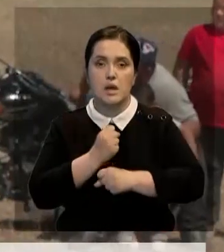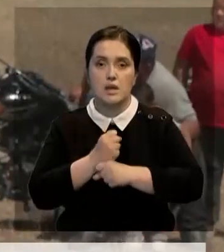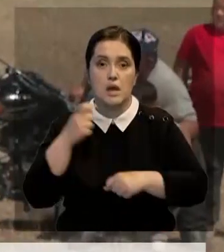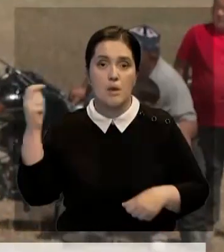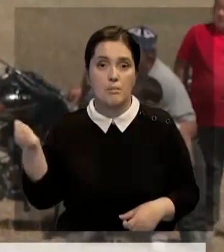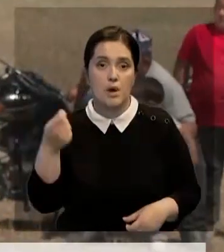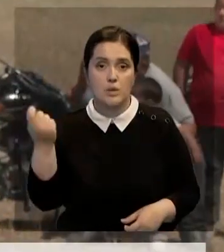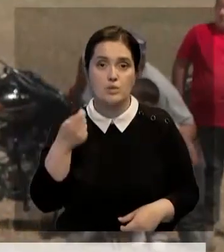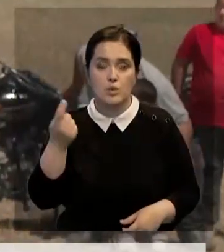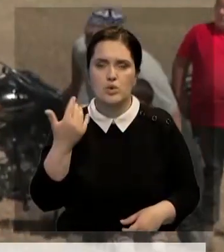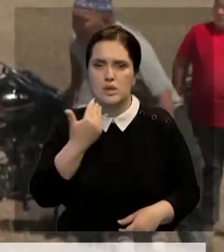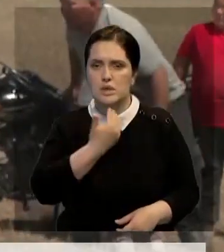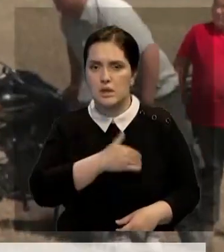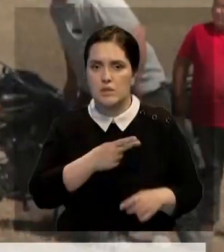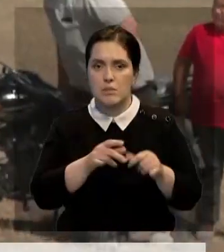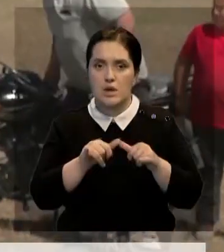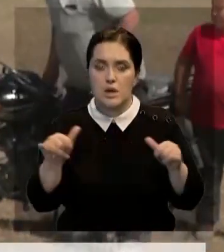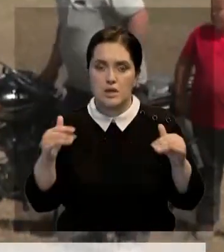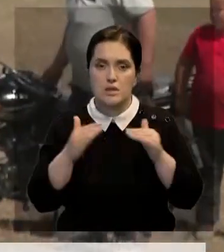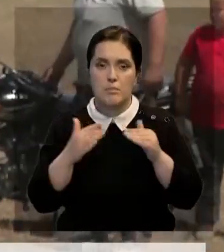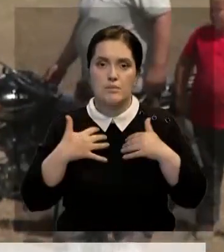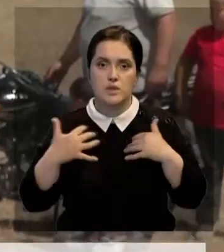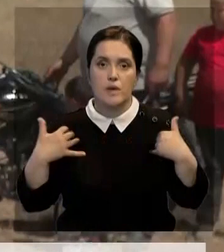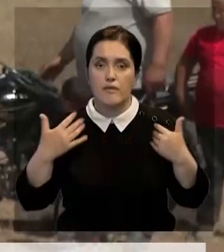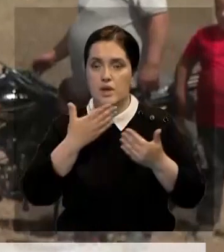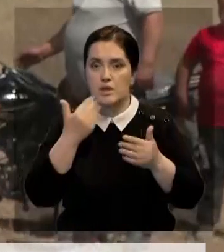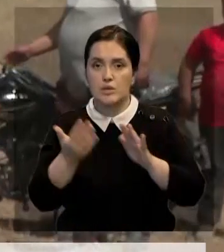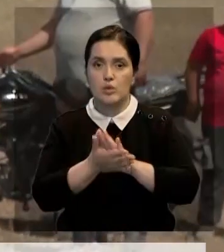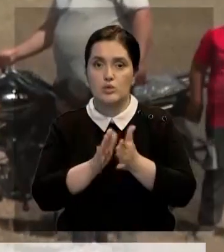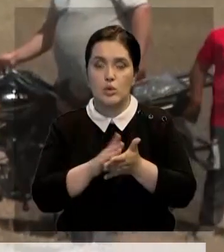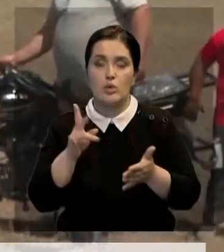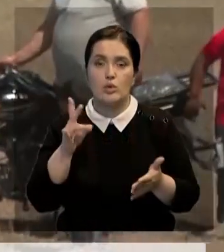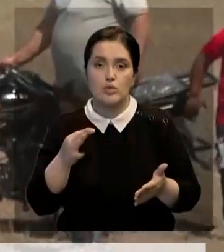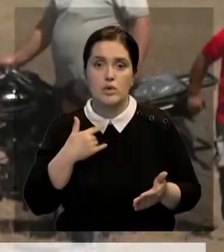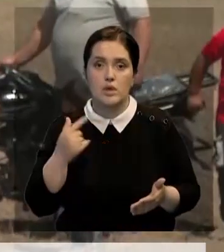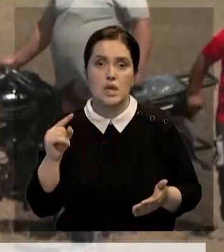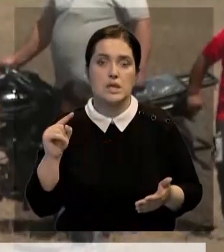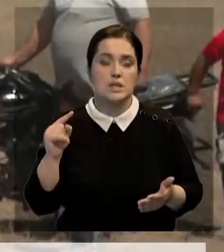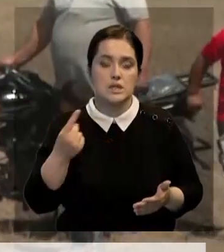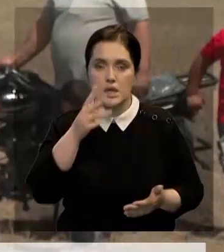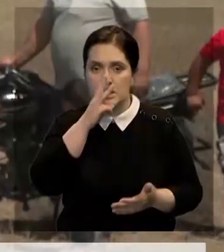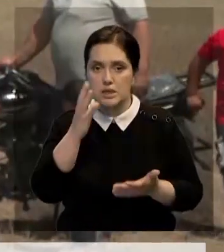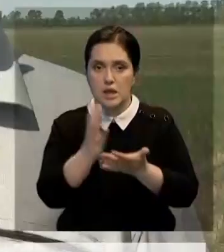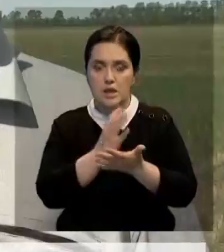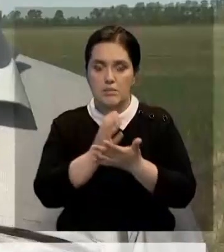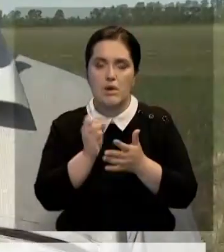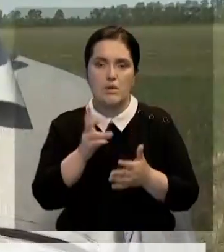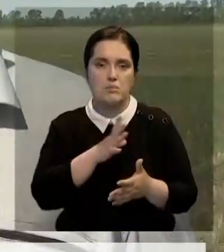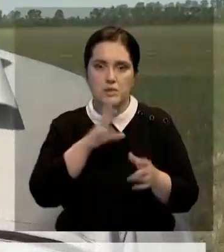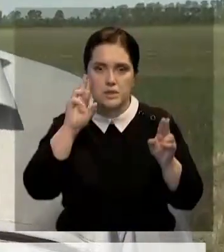жители села уже не хотят разводить домашний скот, потому что нет условий. Но в то же время это наш единственный заработок. Как быть, не знаем.